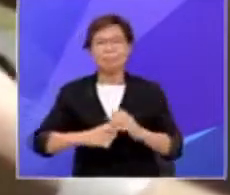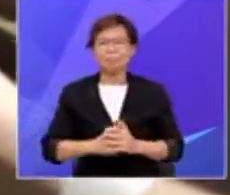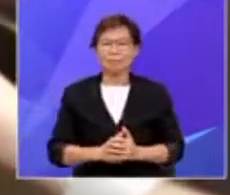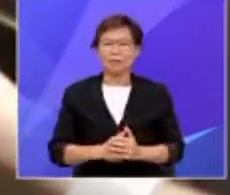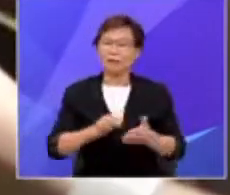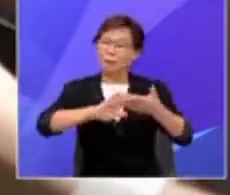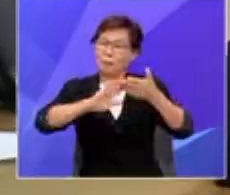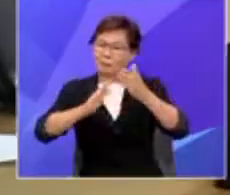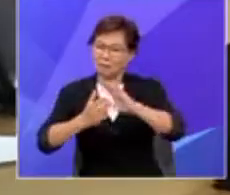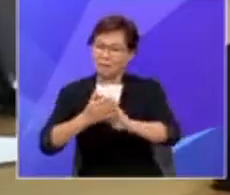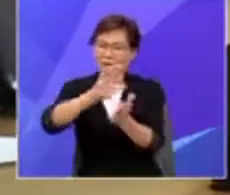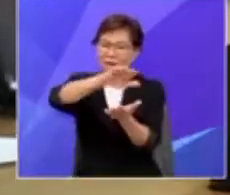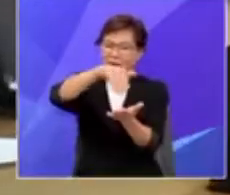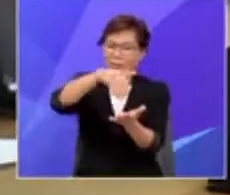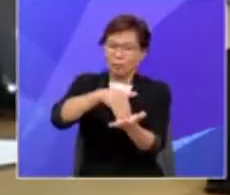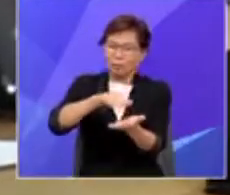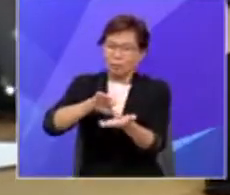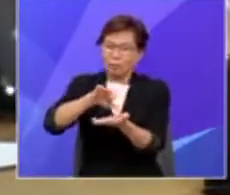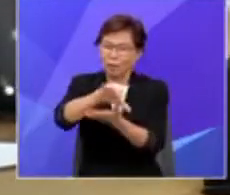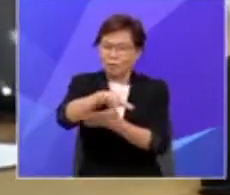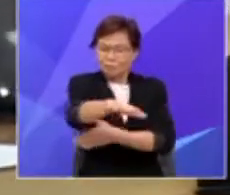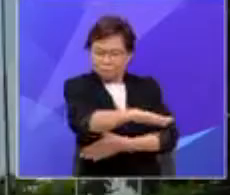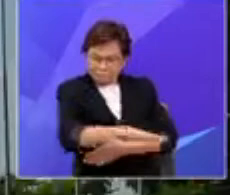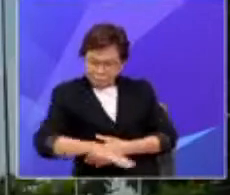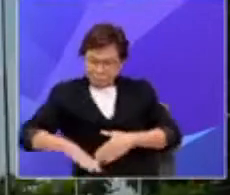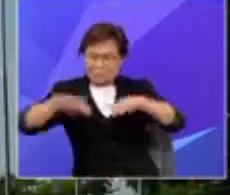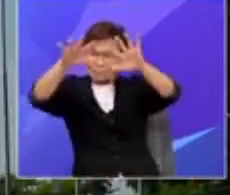menjadi menjadi pelabuhan serantau